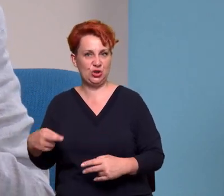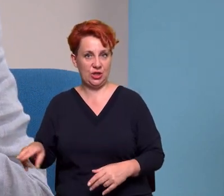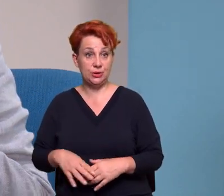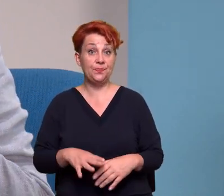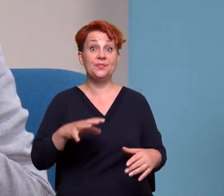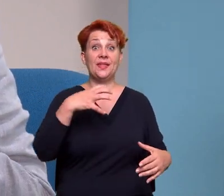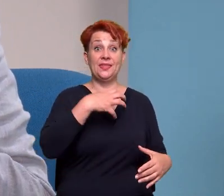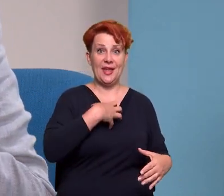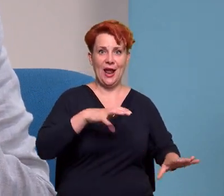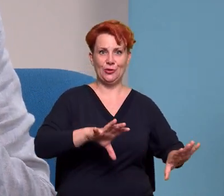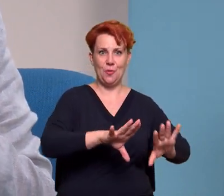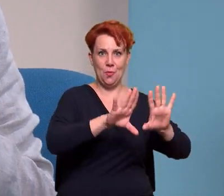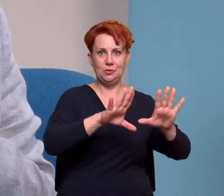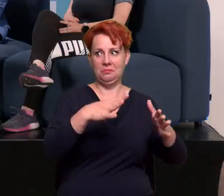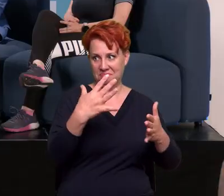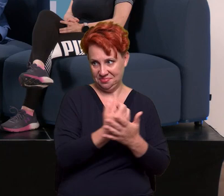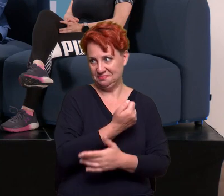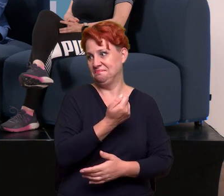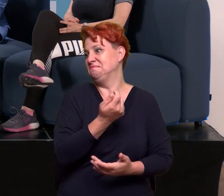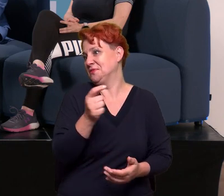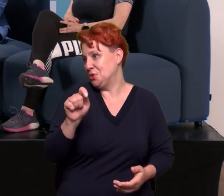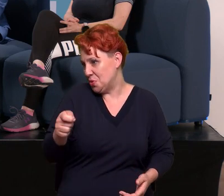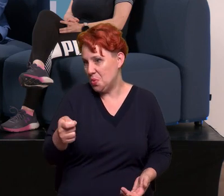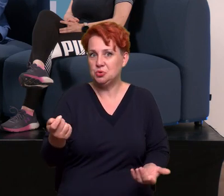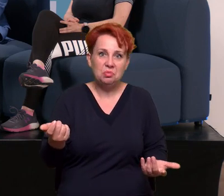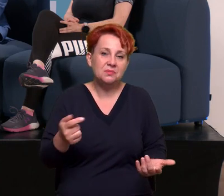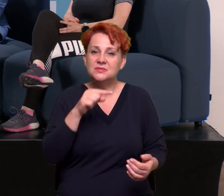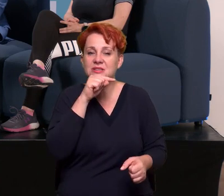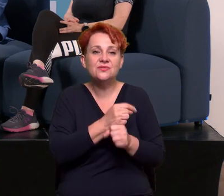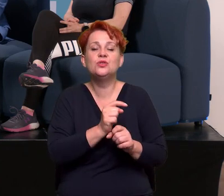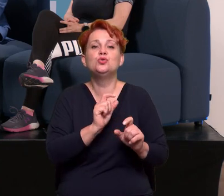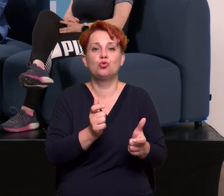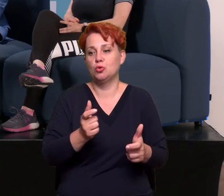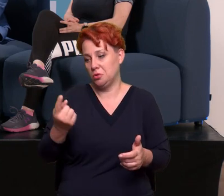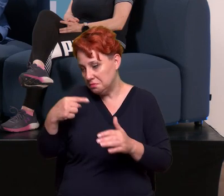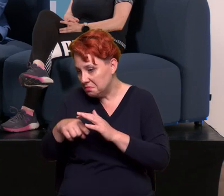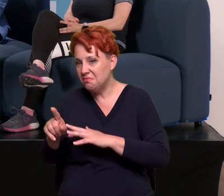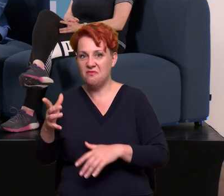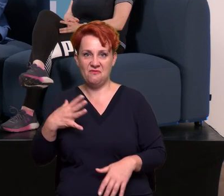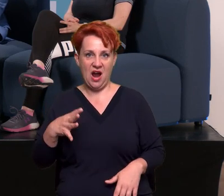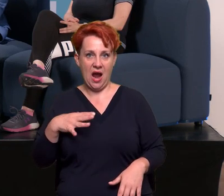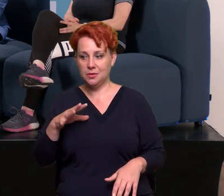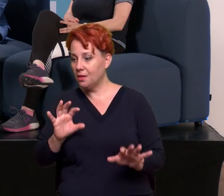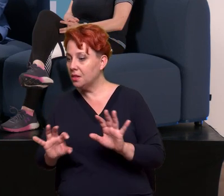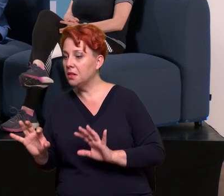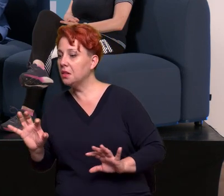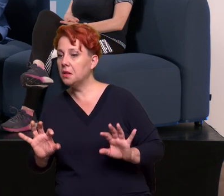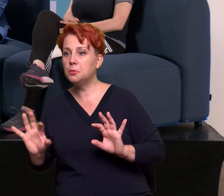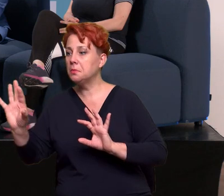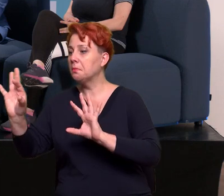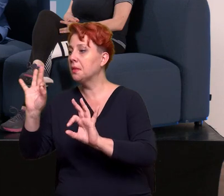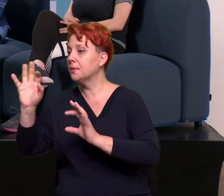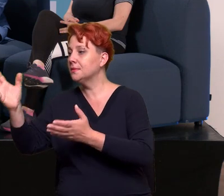muzeum wziął klucz, prawda, bo uznał, że to są rzeczy warte oględzin, wykorzystania i włączenia